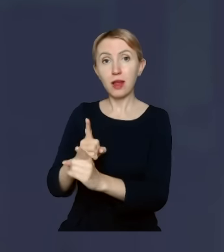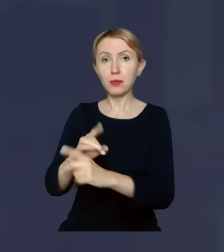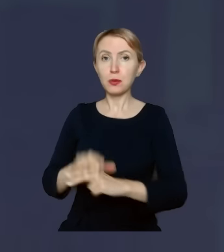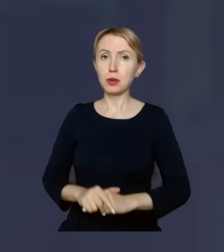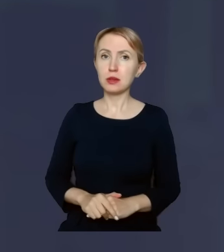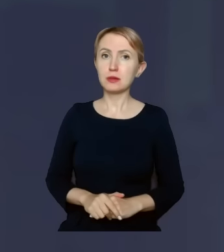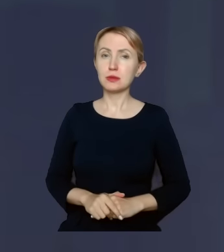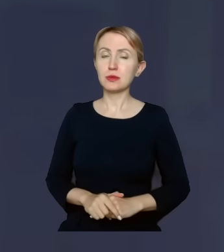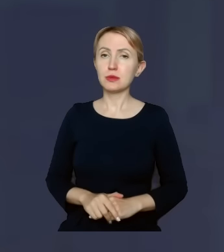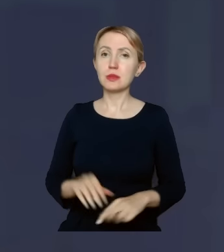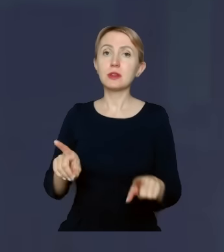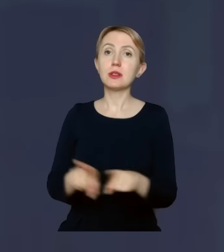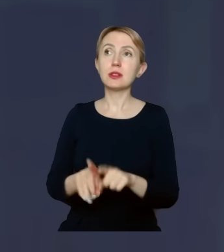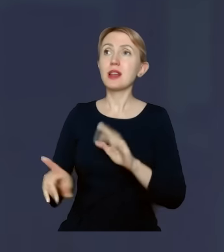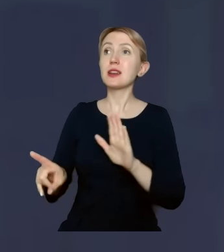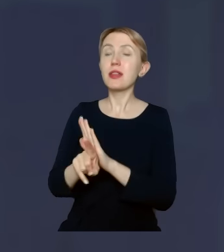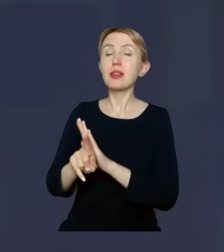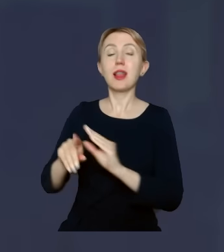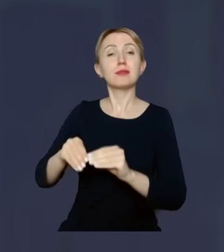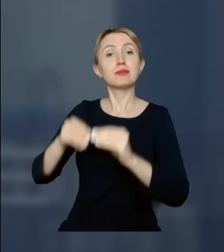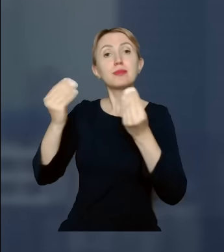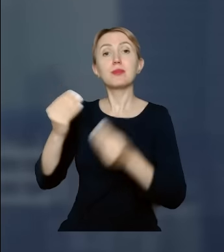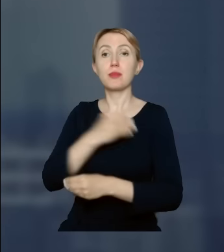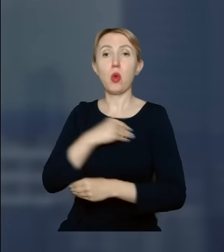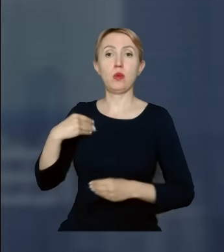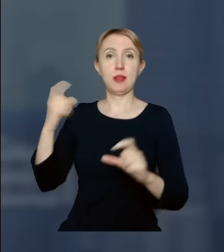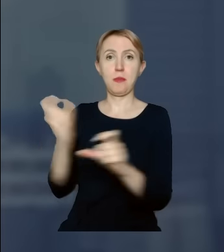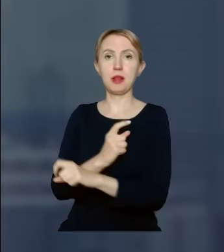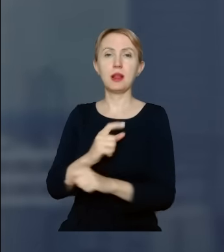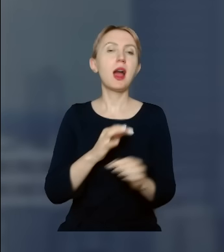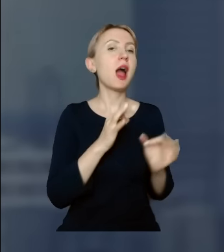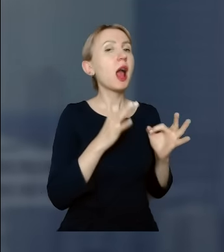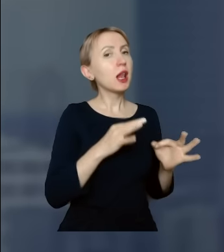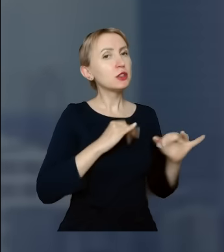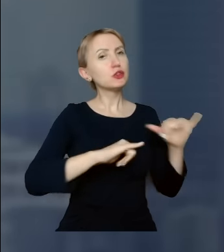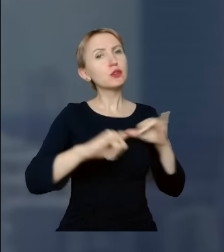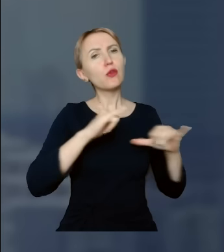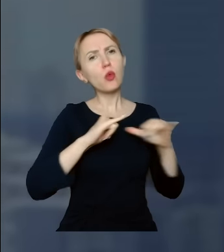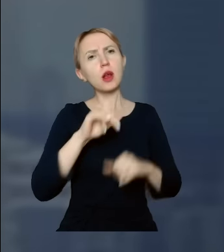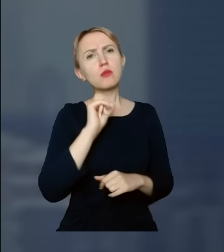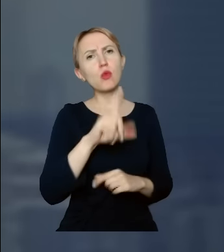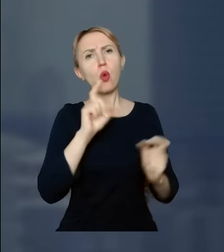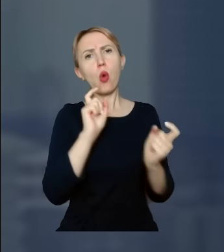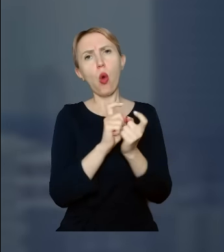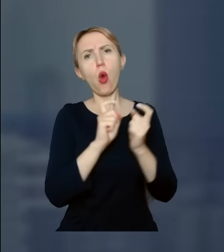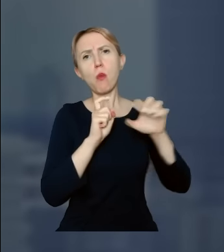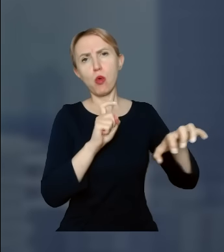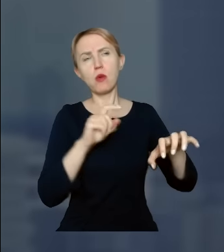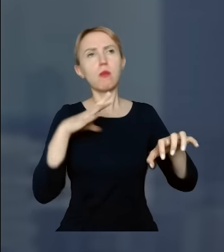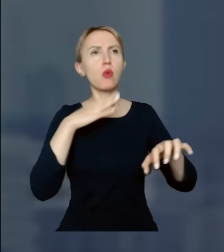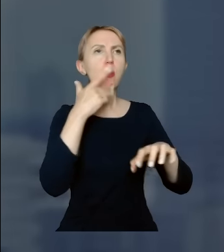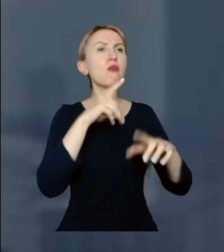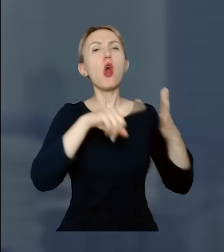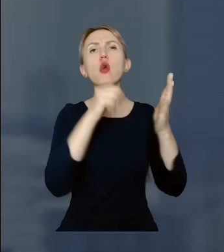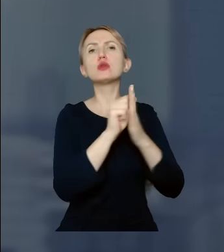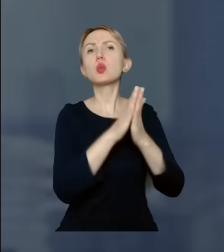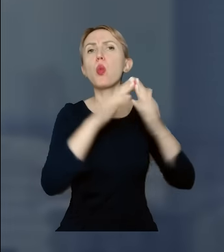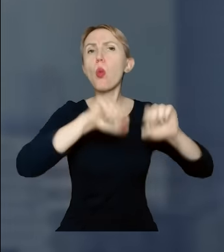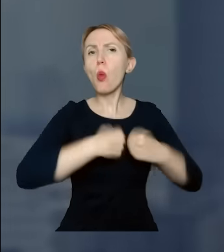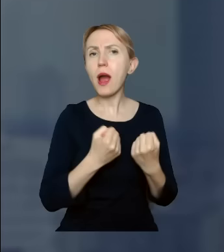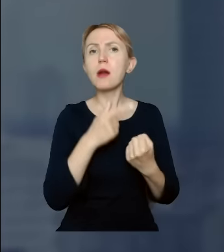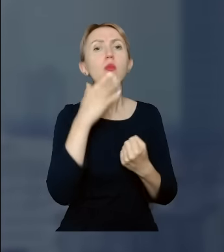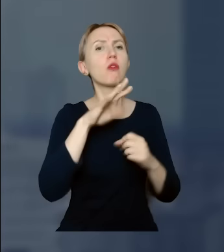w interesie państwa polskiego. No właśnie, ale dziś ta władza, która będąc opozycją grzmiała, że łamana jest konstytucja, twierdzi, że